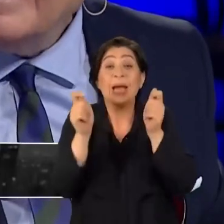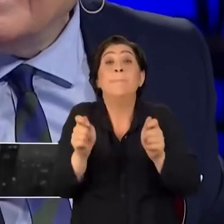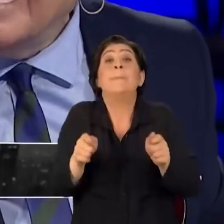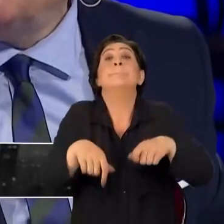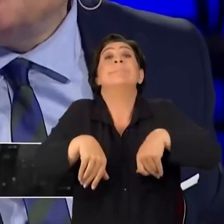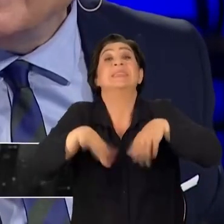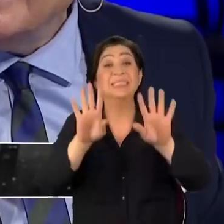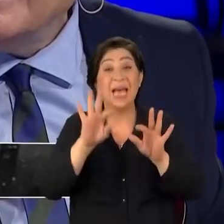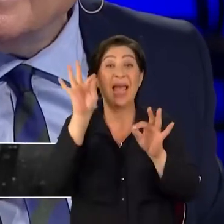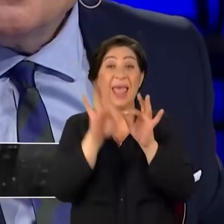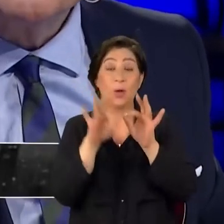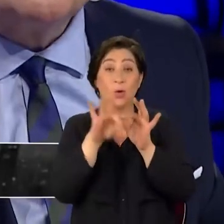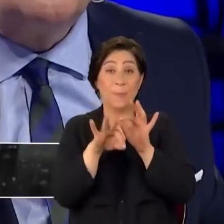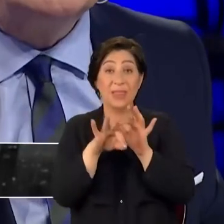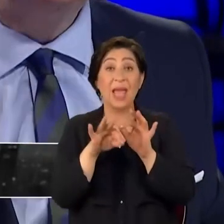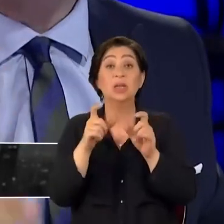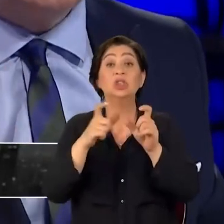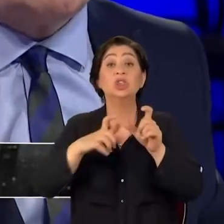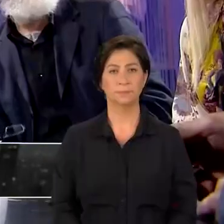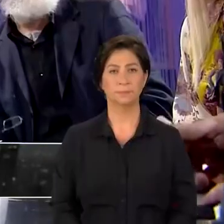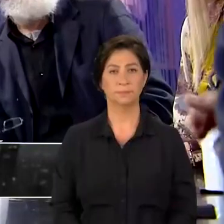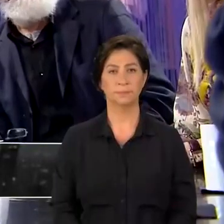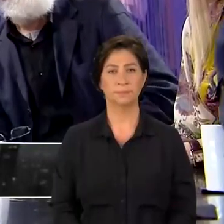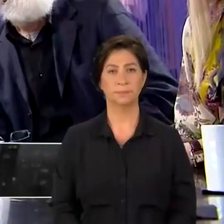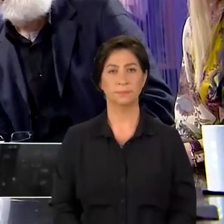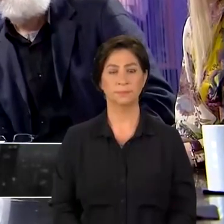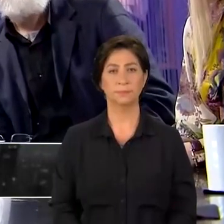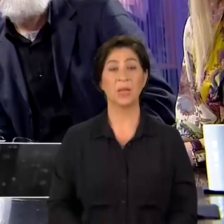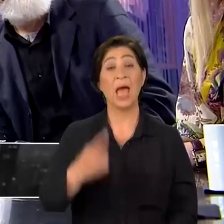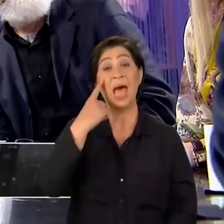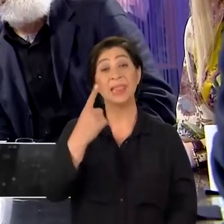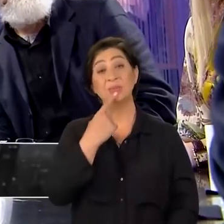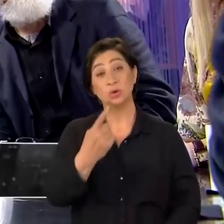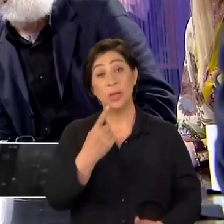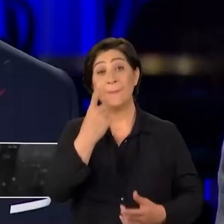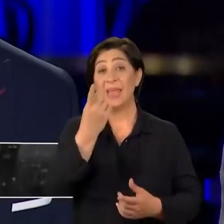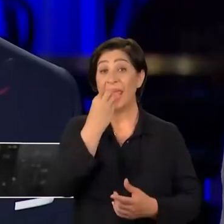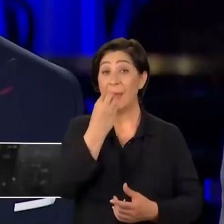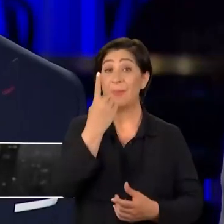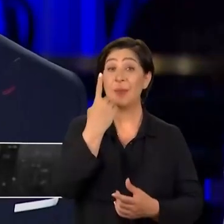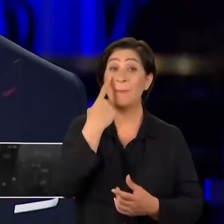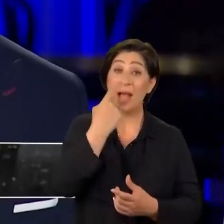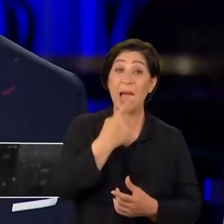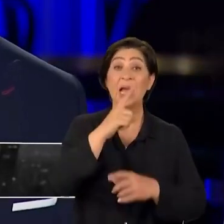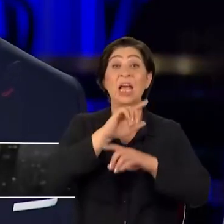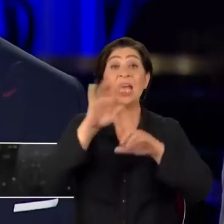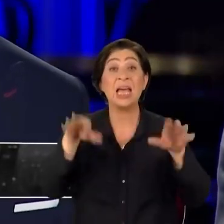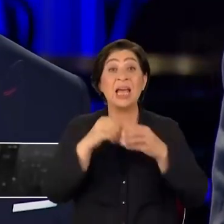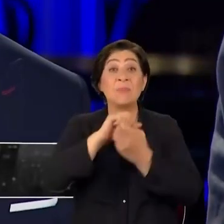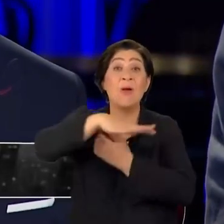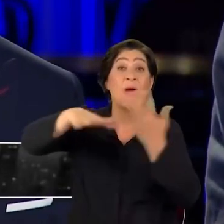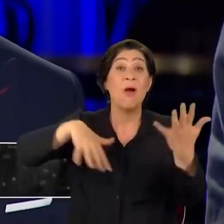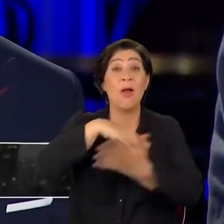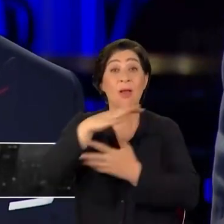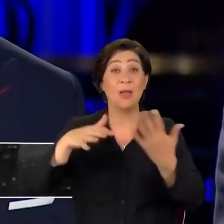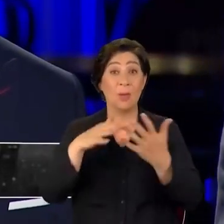sürece ekonomide, sosyolojide hiçbir şey yapamayız. Biri yer biri bakar, kıyamet ondan kopar. Atalar dediğimiz sözler